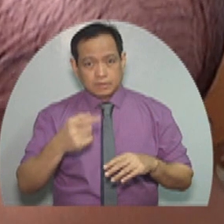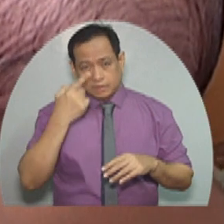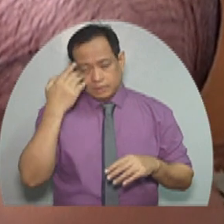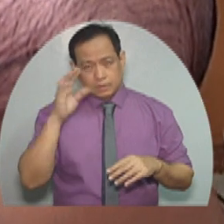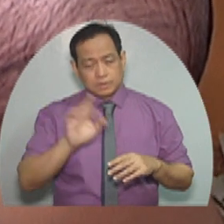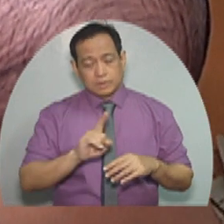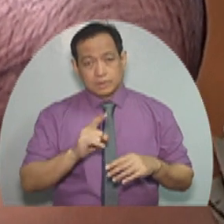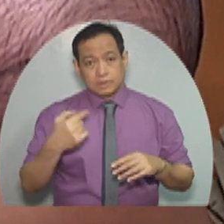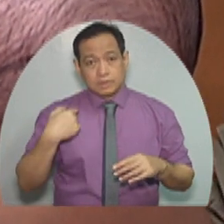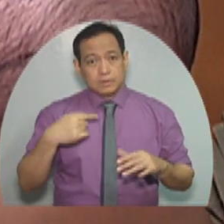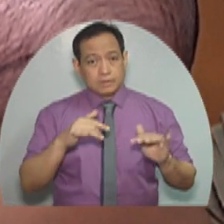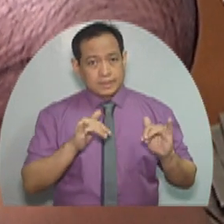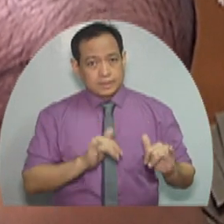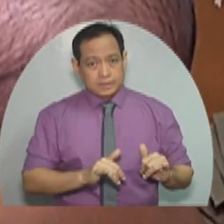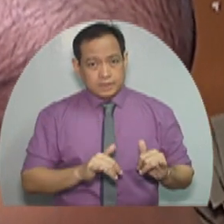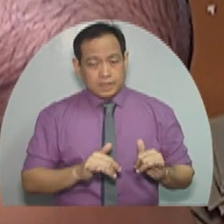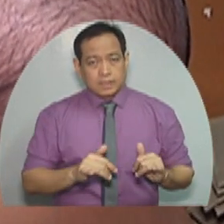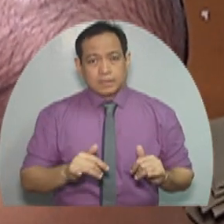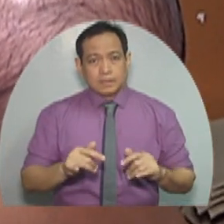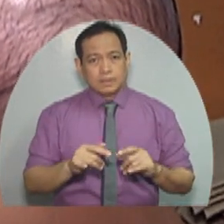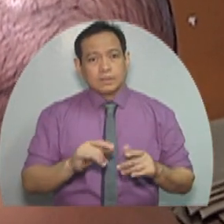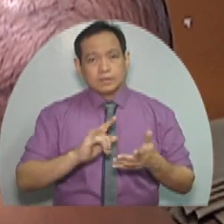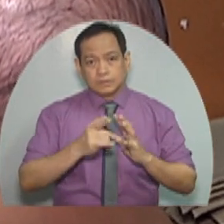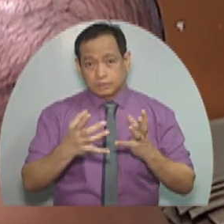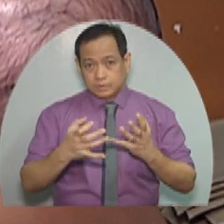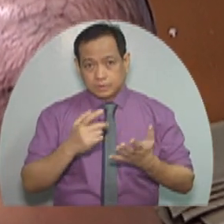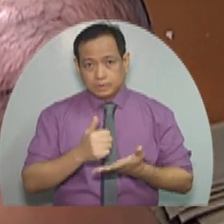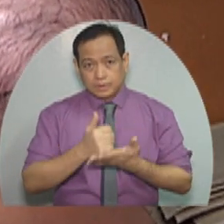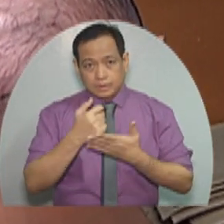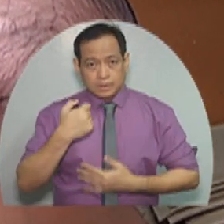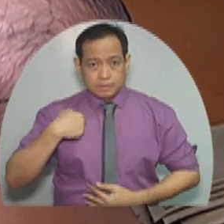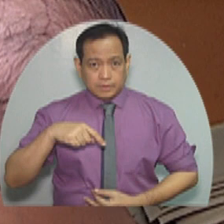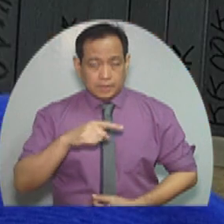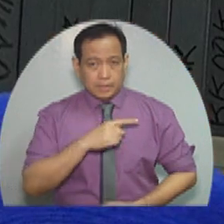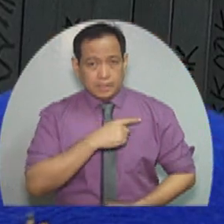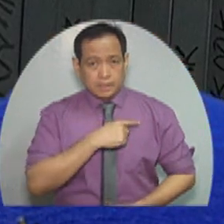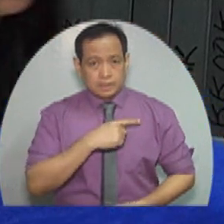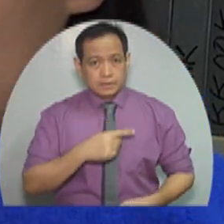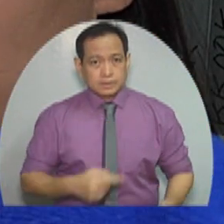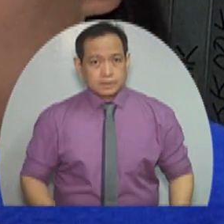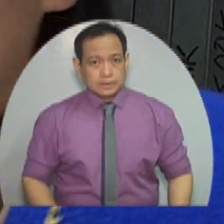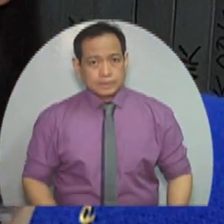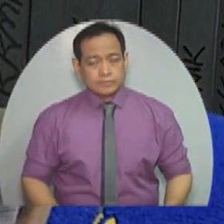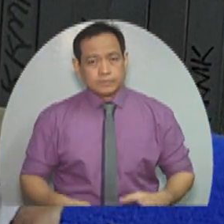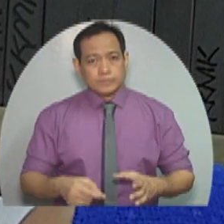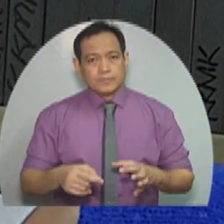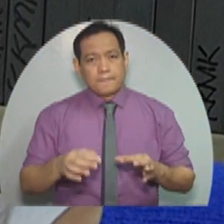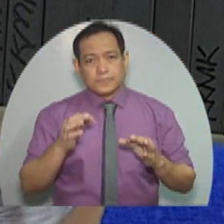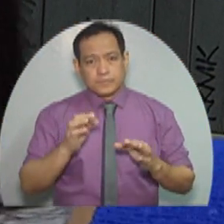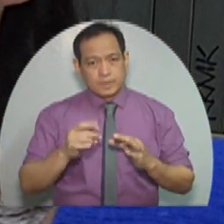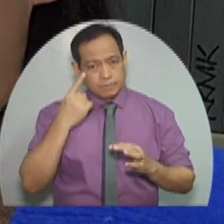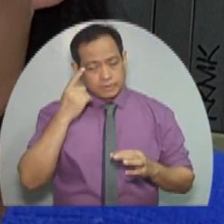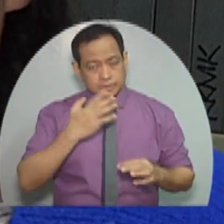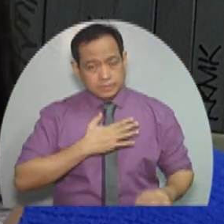di namin alam saan kami makikituloy. Mga gusto pong tumulong sa amin po, kahit sa bata na lang po, wag